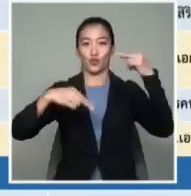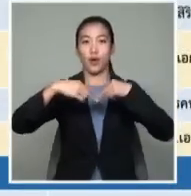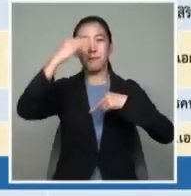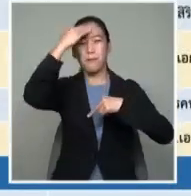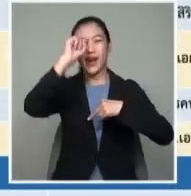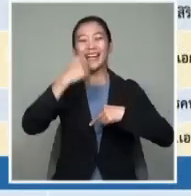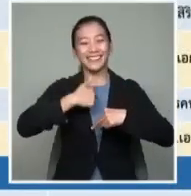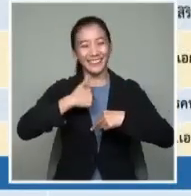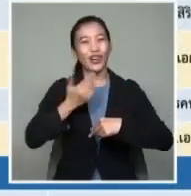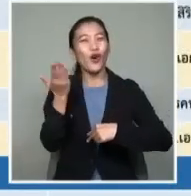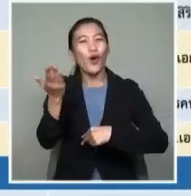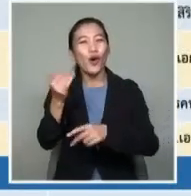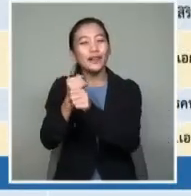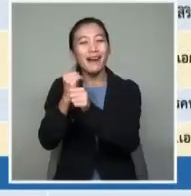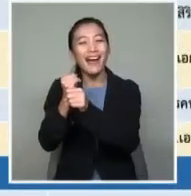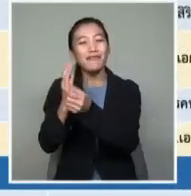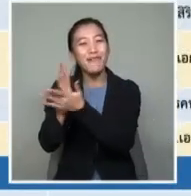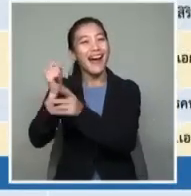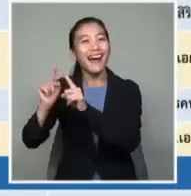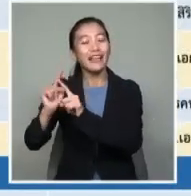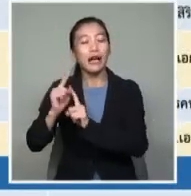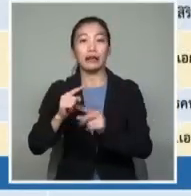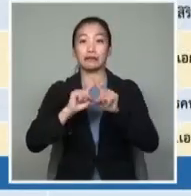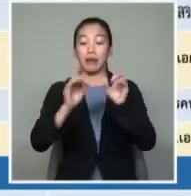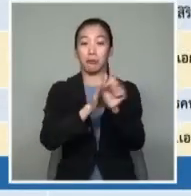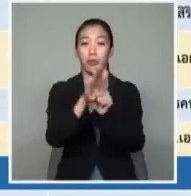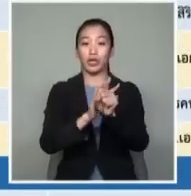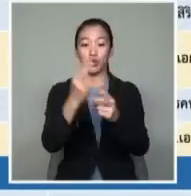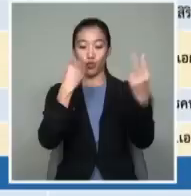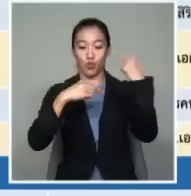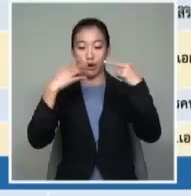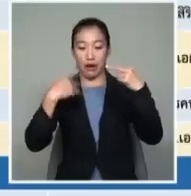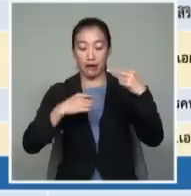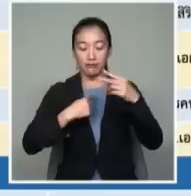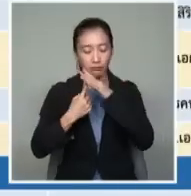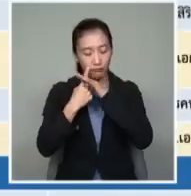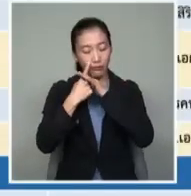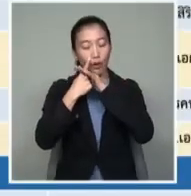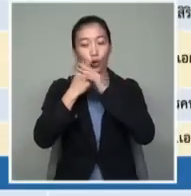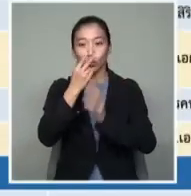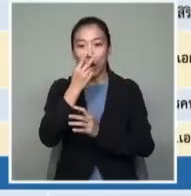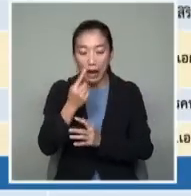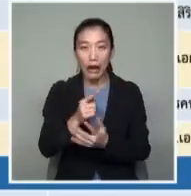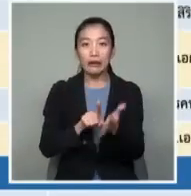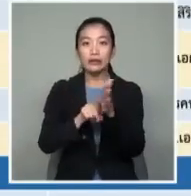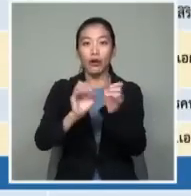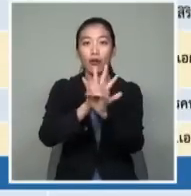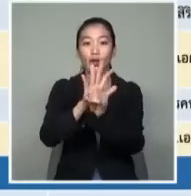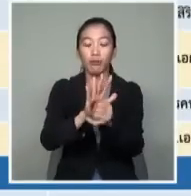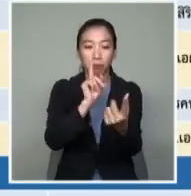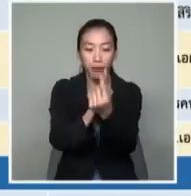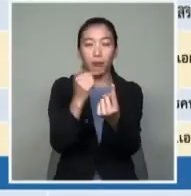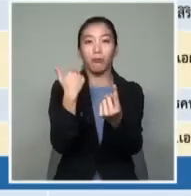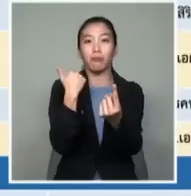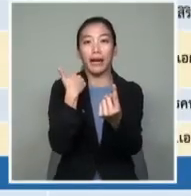การทำงานนั่นเองนะคะผลปรากฏว่าพบเชื้อตอนนี้อยู่ระหว่างการสอบสวนโรคเพิ่มเติมนะคะก็รักษาตัวอยู่ที่โร